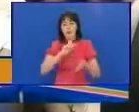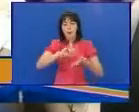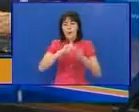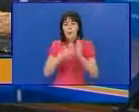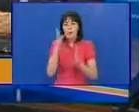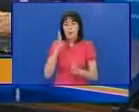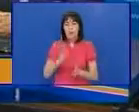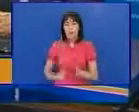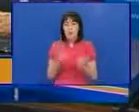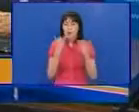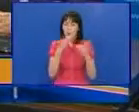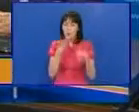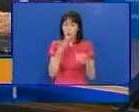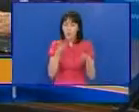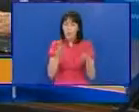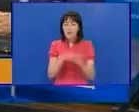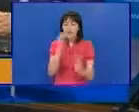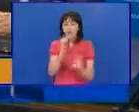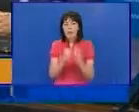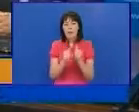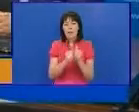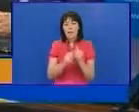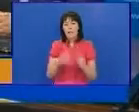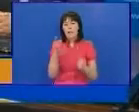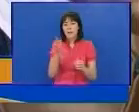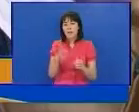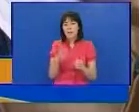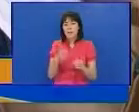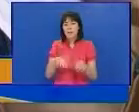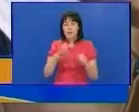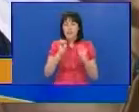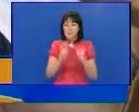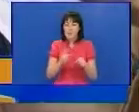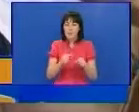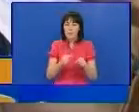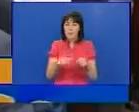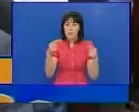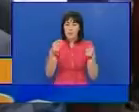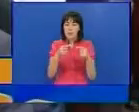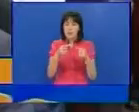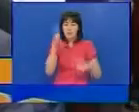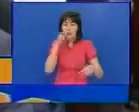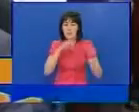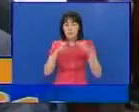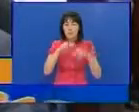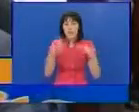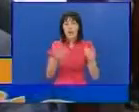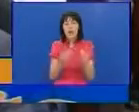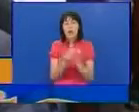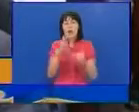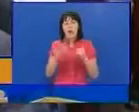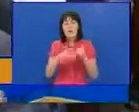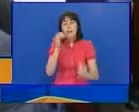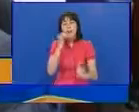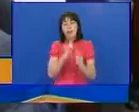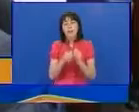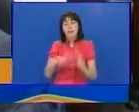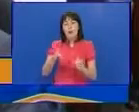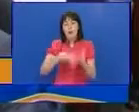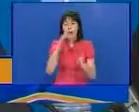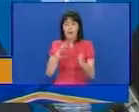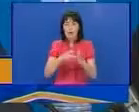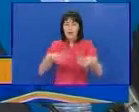тоқталды. Осы уақыт аралығында әр аймақтың географиялық орналасуы мен мүмкіндігі жете зерттелді. Енді индустриалды аймақ әрбір аудан қалада